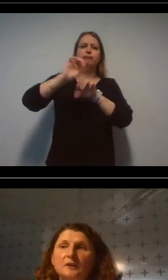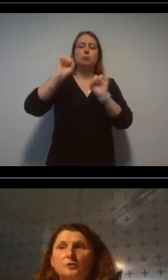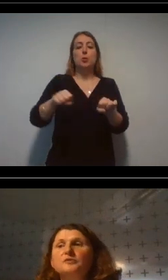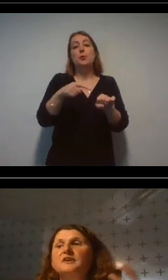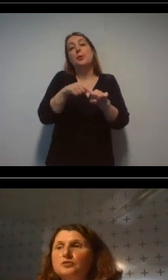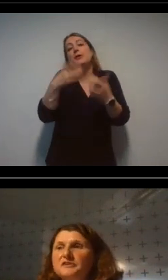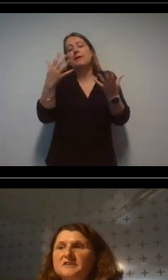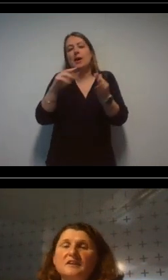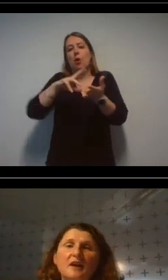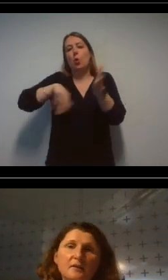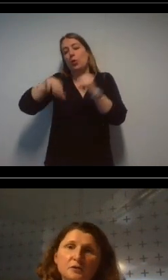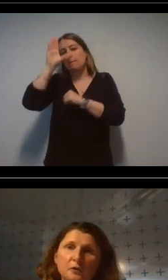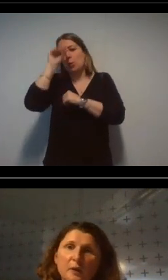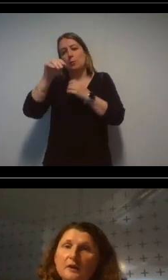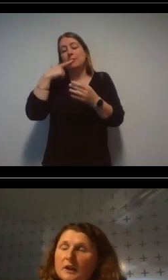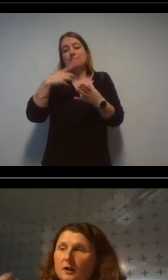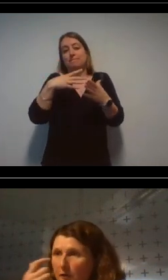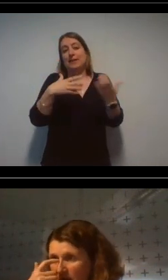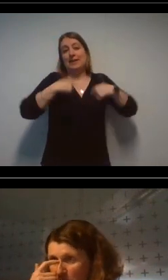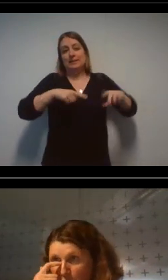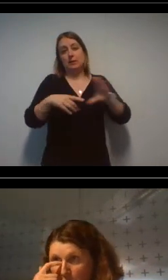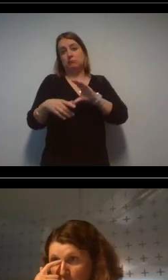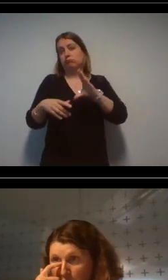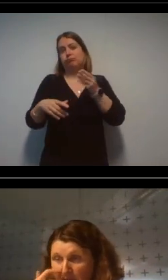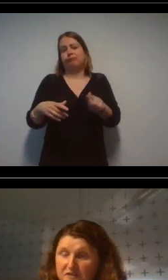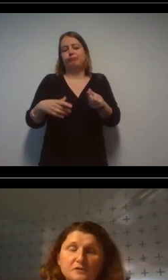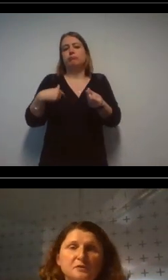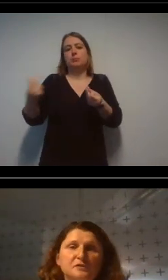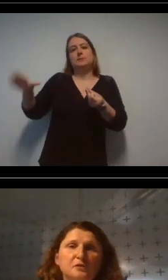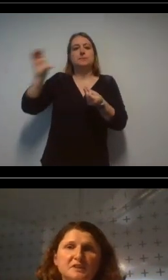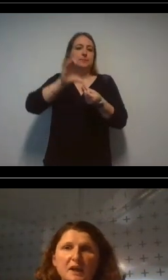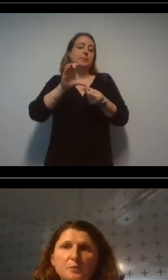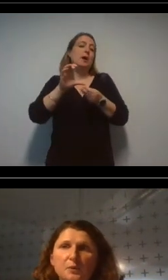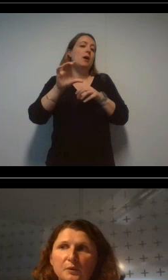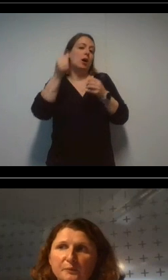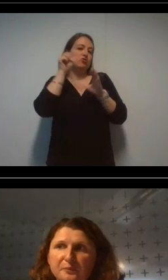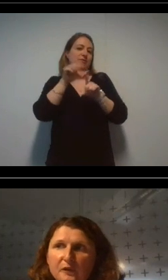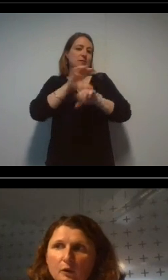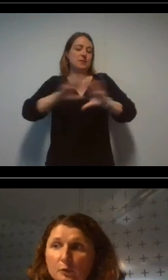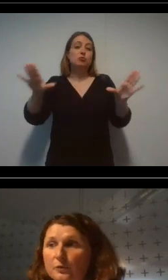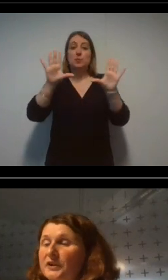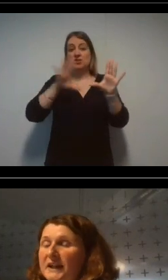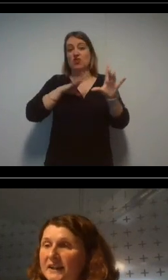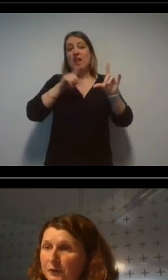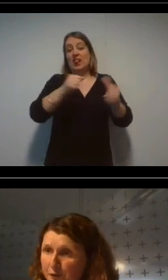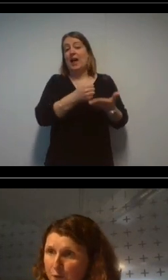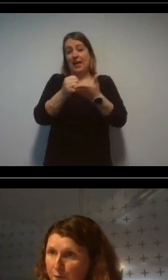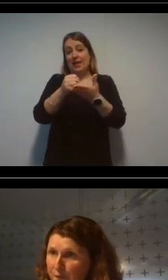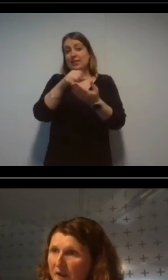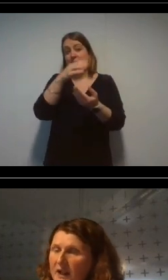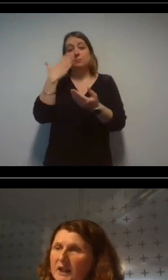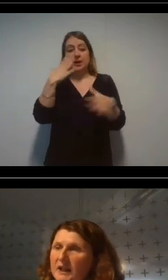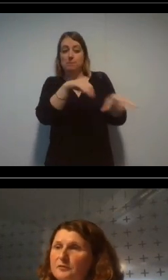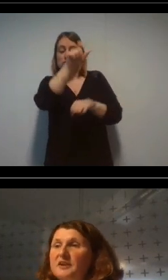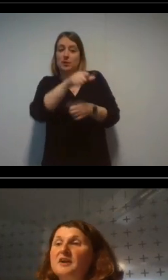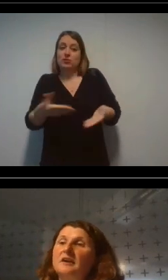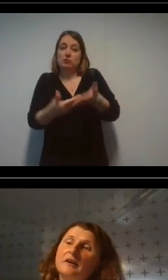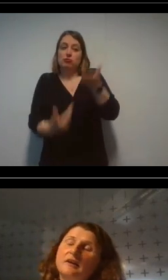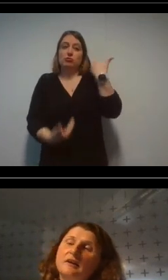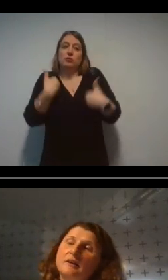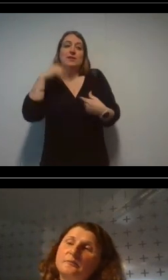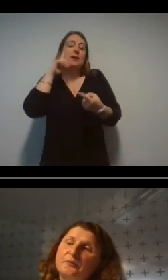mais du coup, vous avez toujours ces aides à votre main en cas de recrutement d'une personne en situation de handicap en contrat en alternance. Et